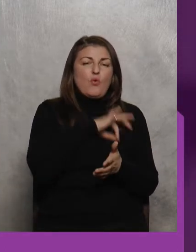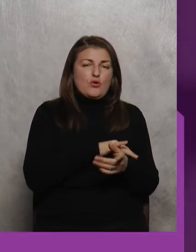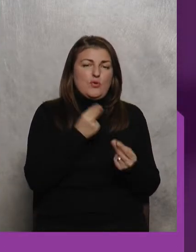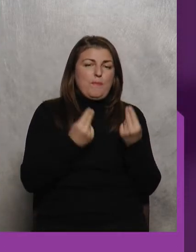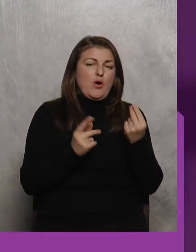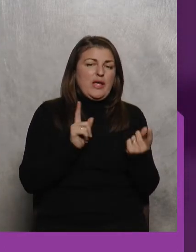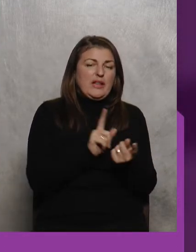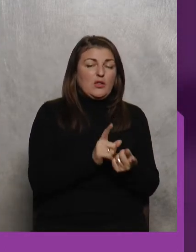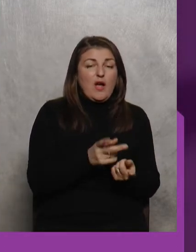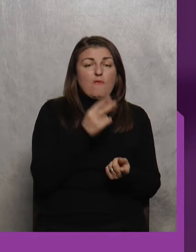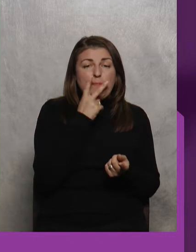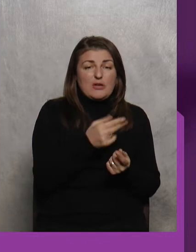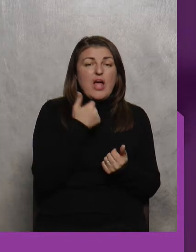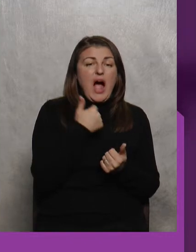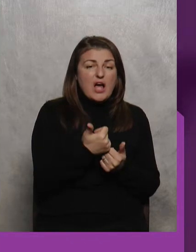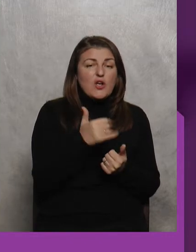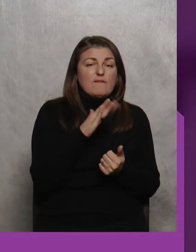поєдинок. От бачите, гарно